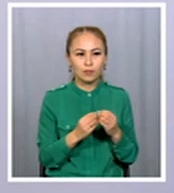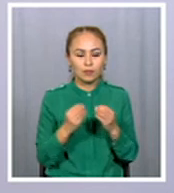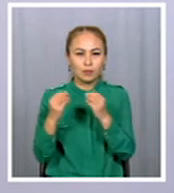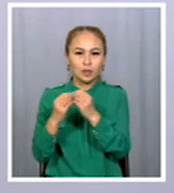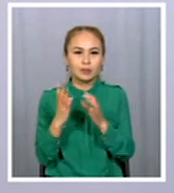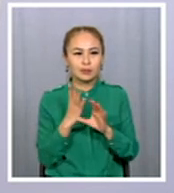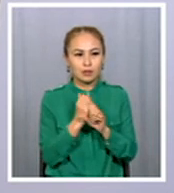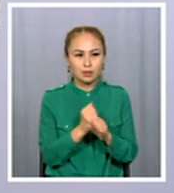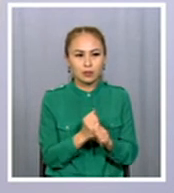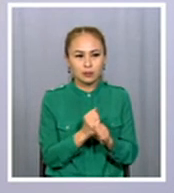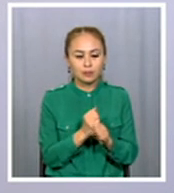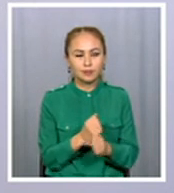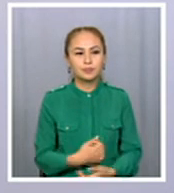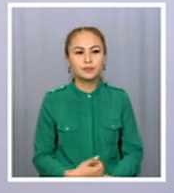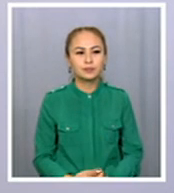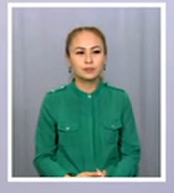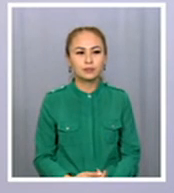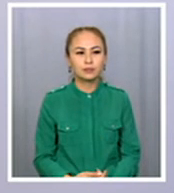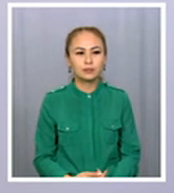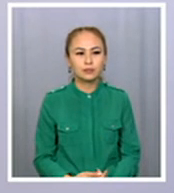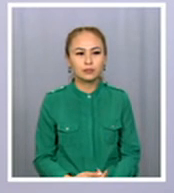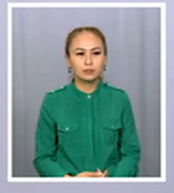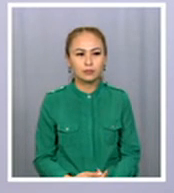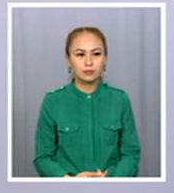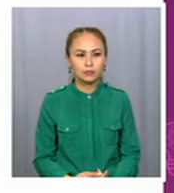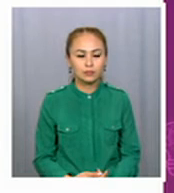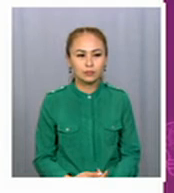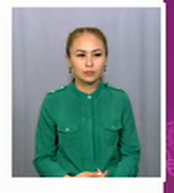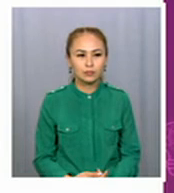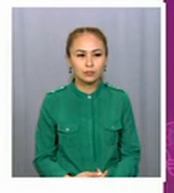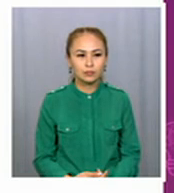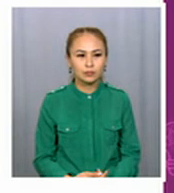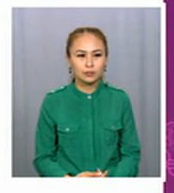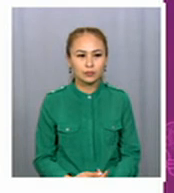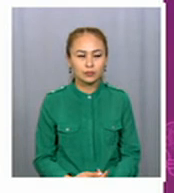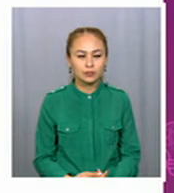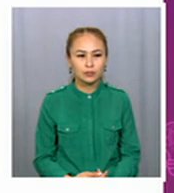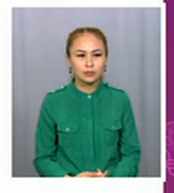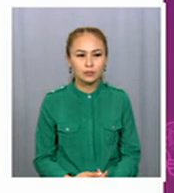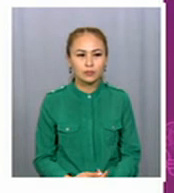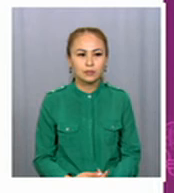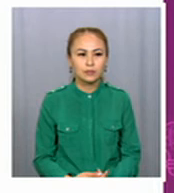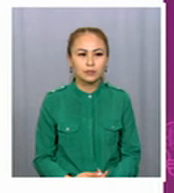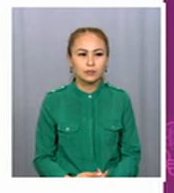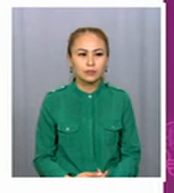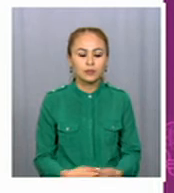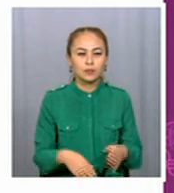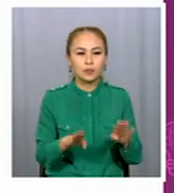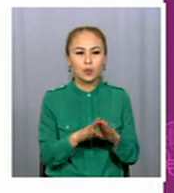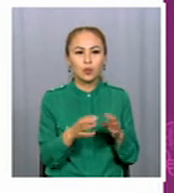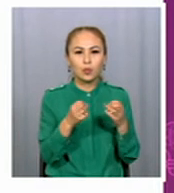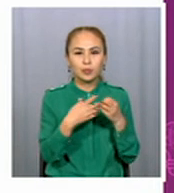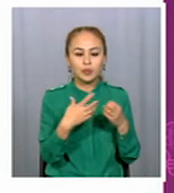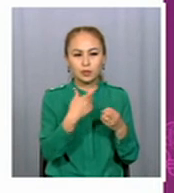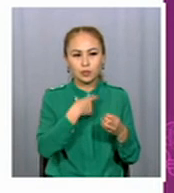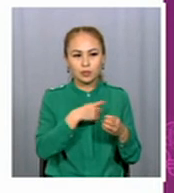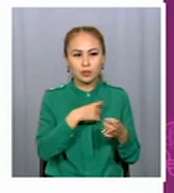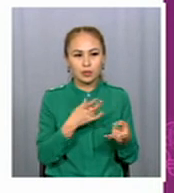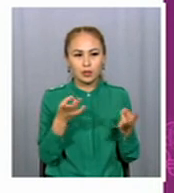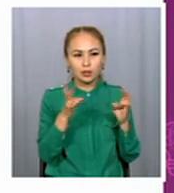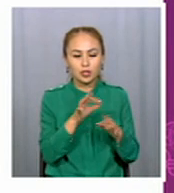қысқарады, қысқартатын болсақ, орындарында 1 қалады, сонда бізде тек қана 15-тің өзі қалды. Жақсы,